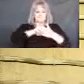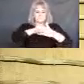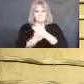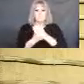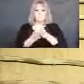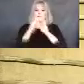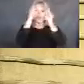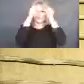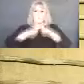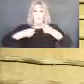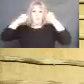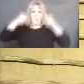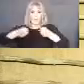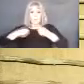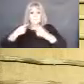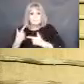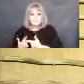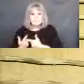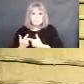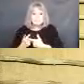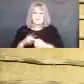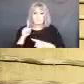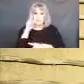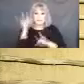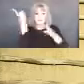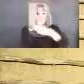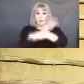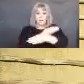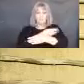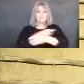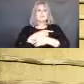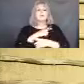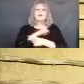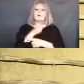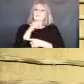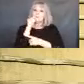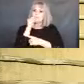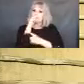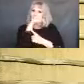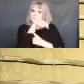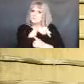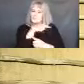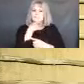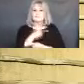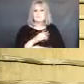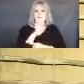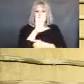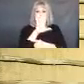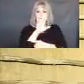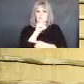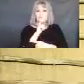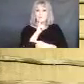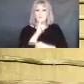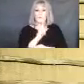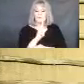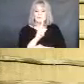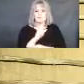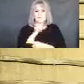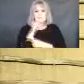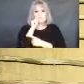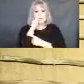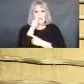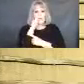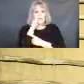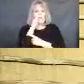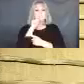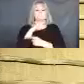hoe vir Petrus en Johannes en gooi hulle in die tronk. Maar so baie mense het die boodskap geglo dat die mans alleen in